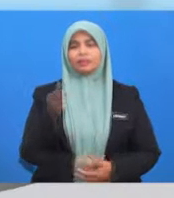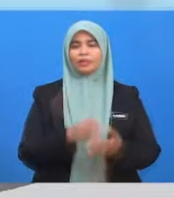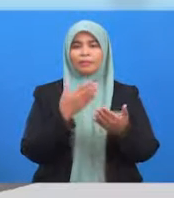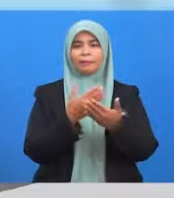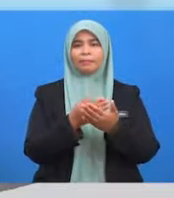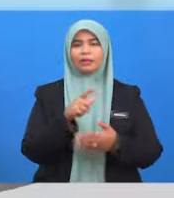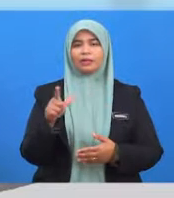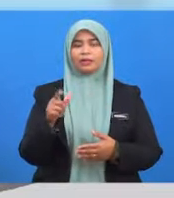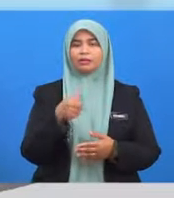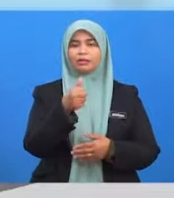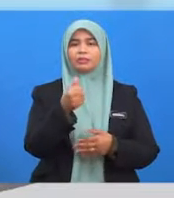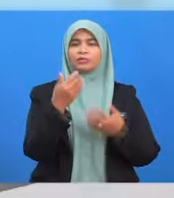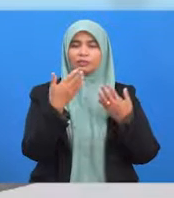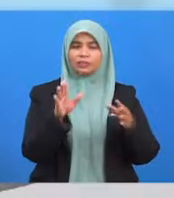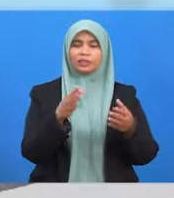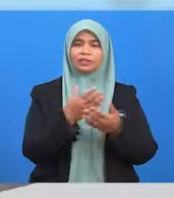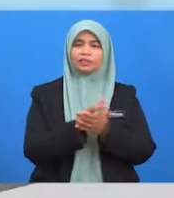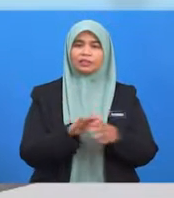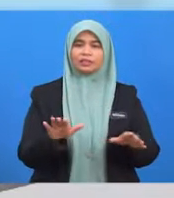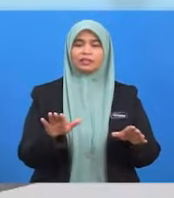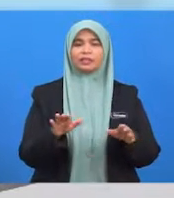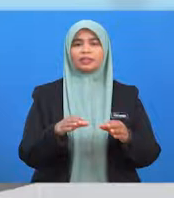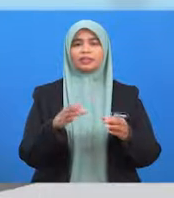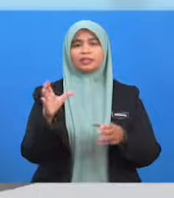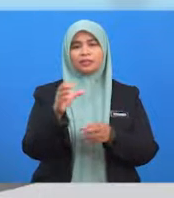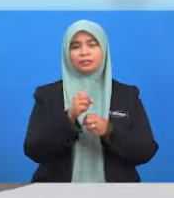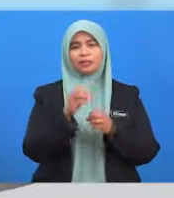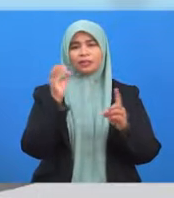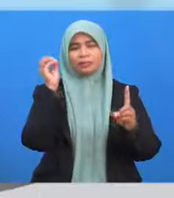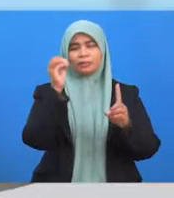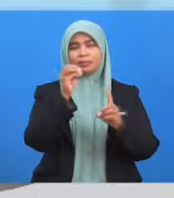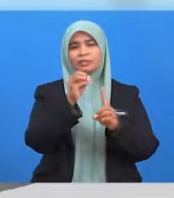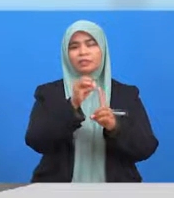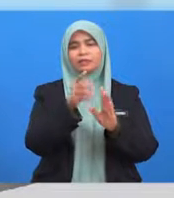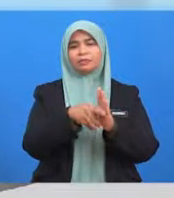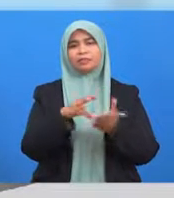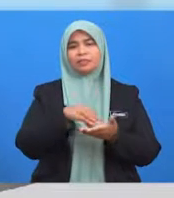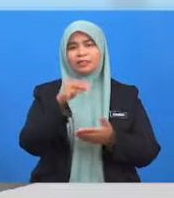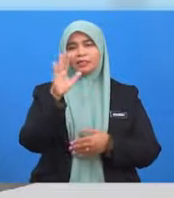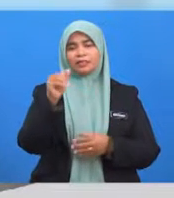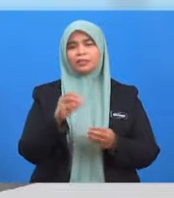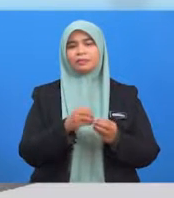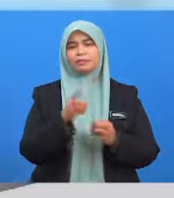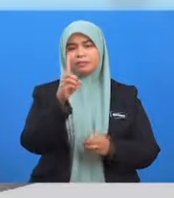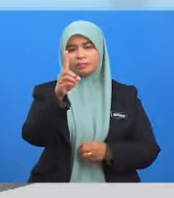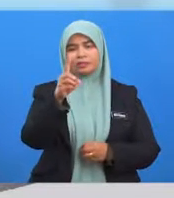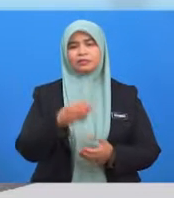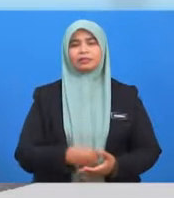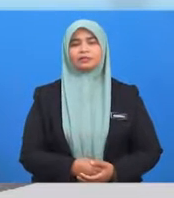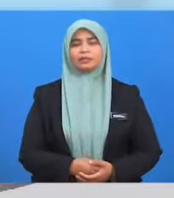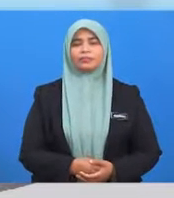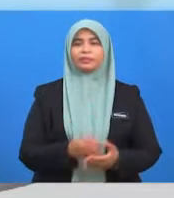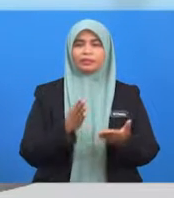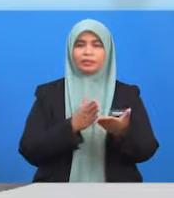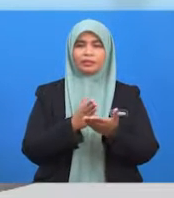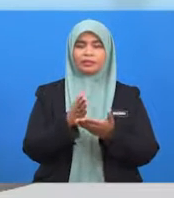Baiklah, kamu telah pun selesai mencapai objektif pembelajaran yang pertama.